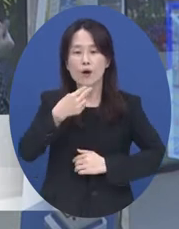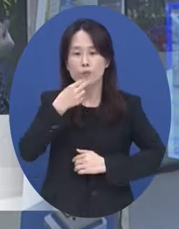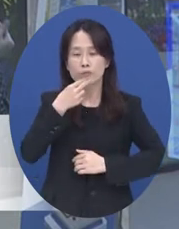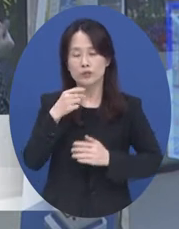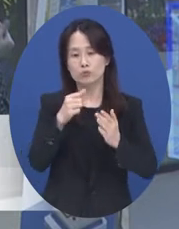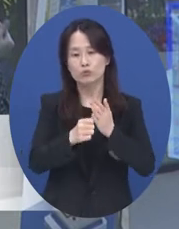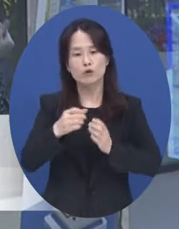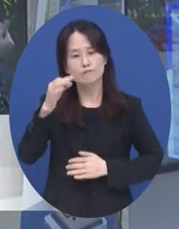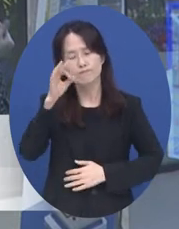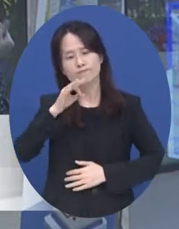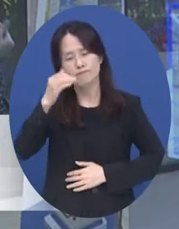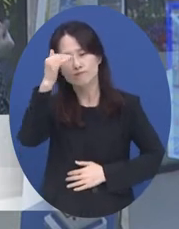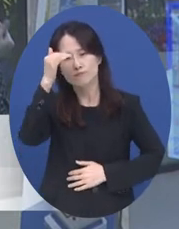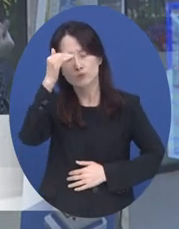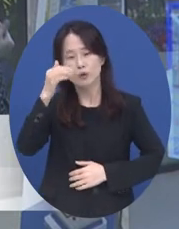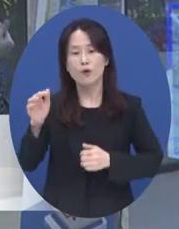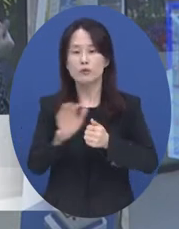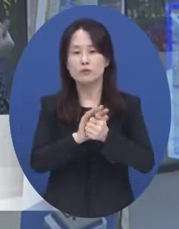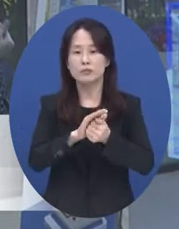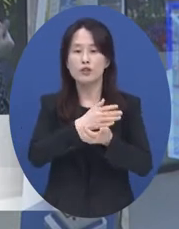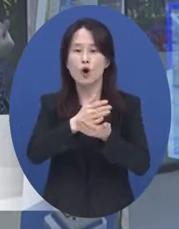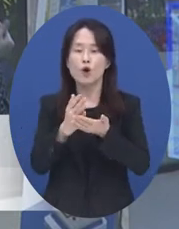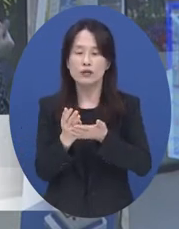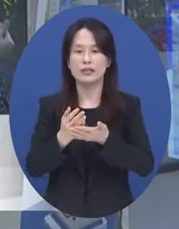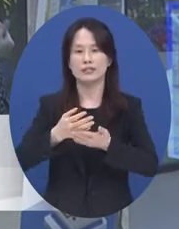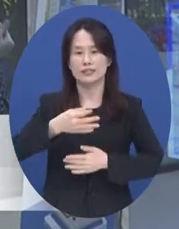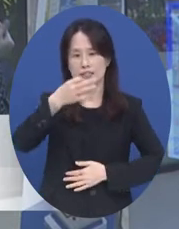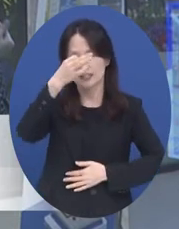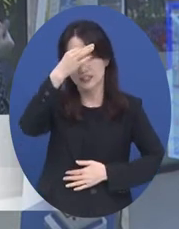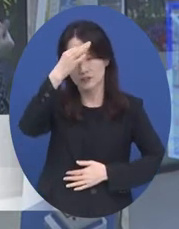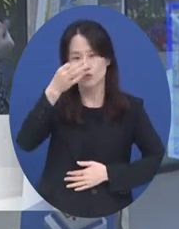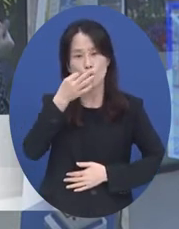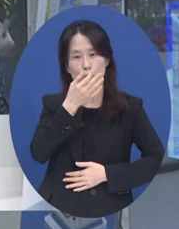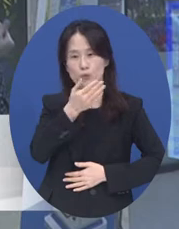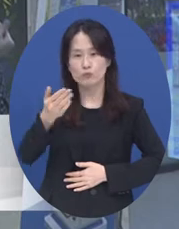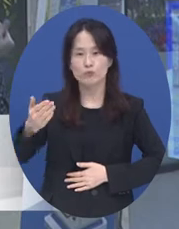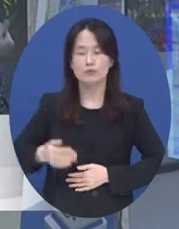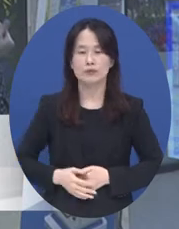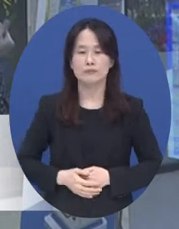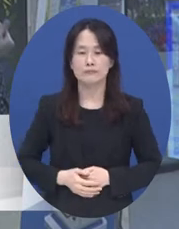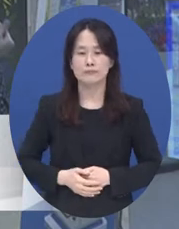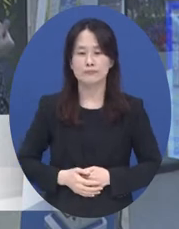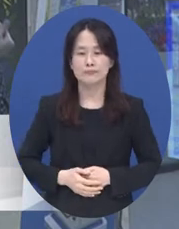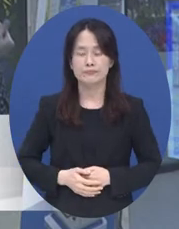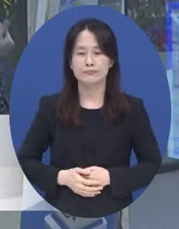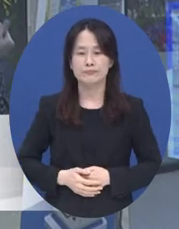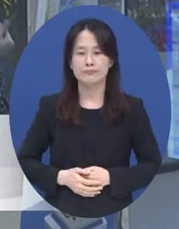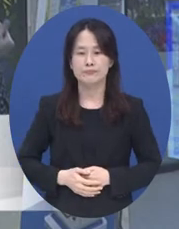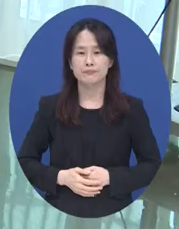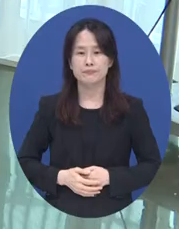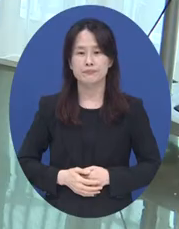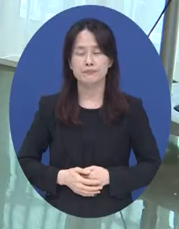제품 쇼핑을 할수 있는 서비스까지 다양한 신기술이 등장했습니다. 최지현 기자가 다녀왔습니다.